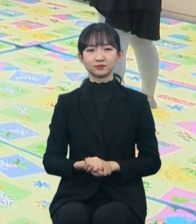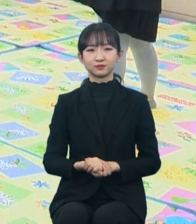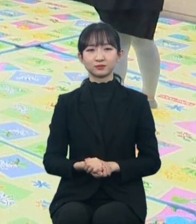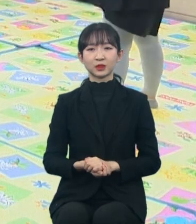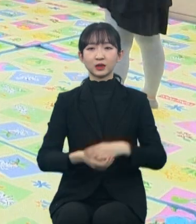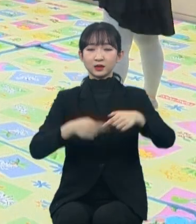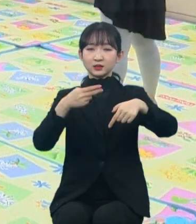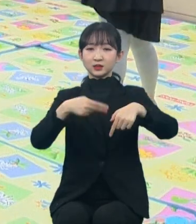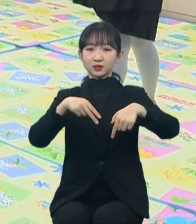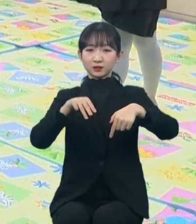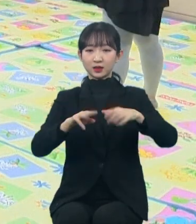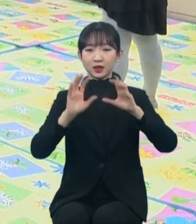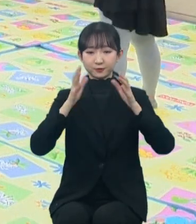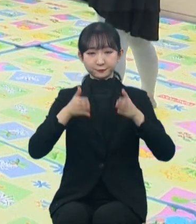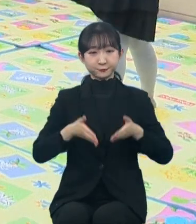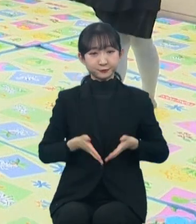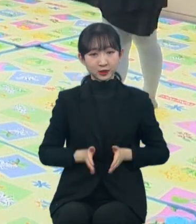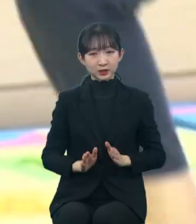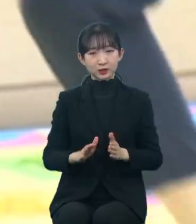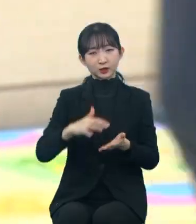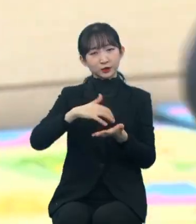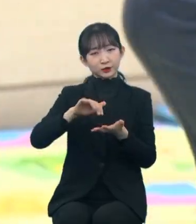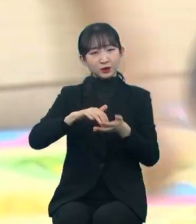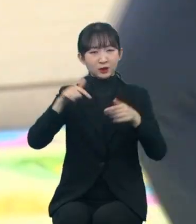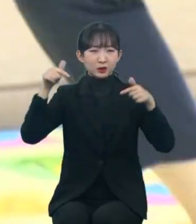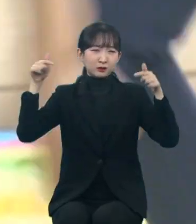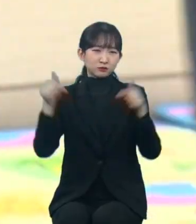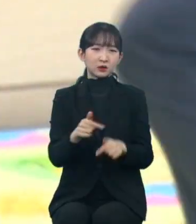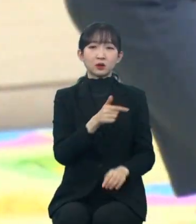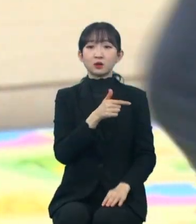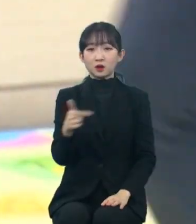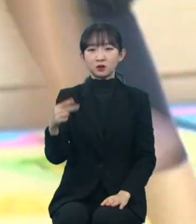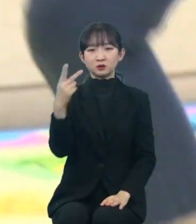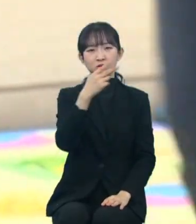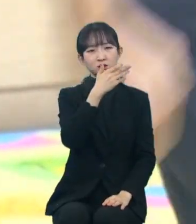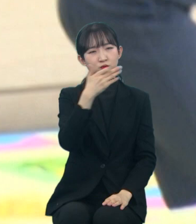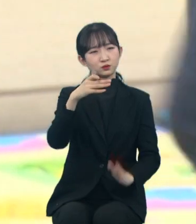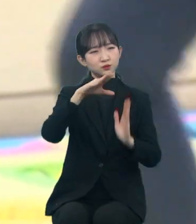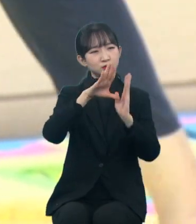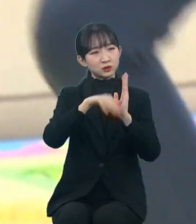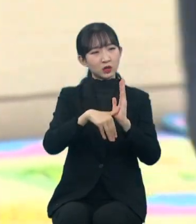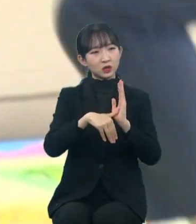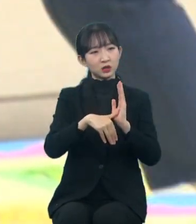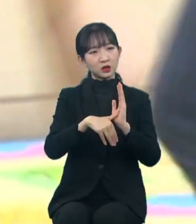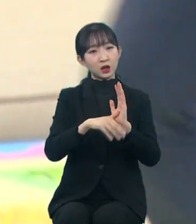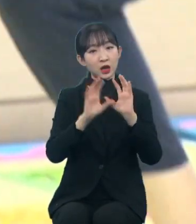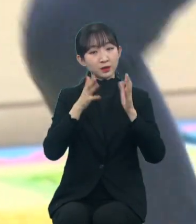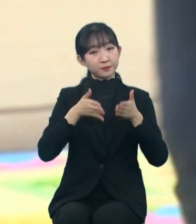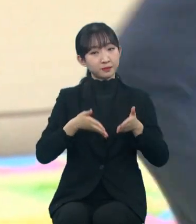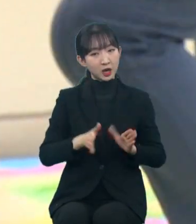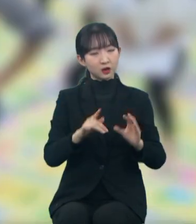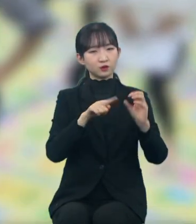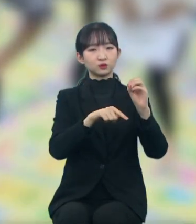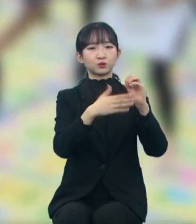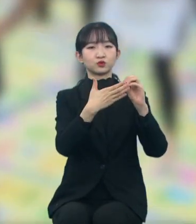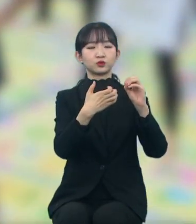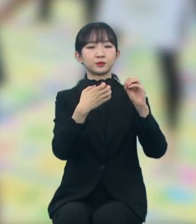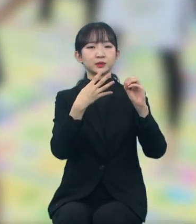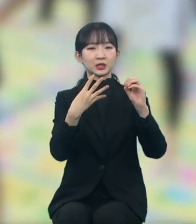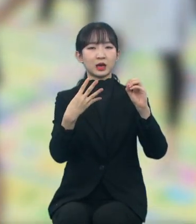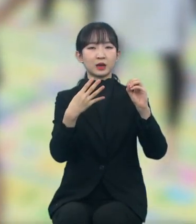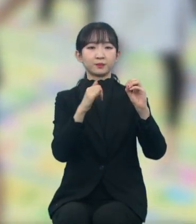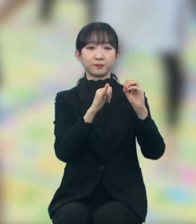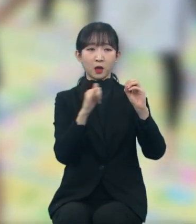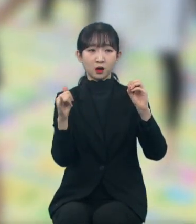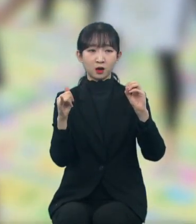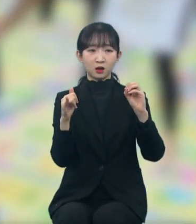인천 지역 출산율은 악화일로입니다. 2019년 인천 지역 합계 출산율은 0.94명. 인천 지역